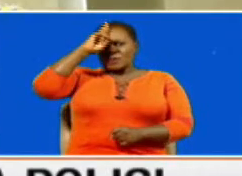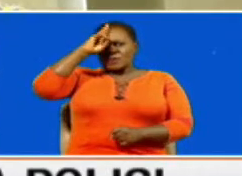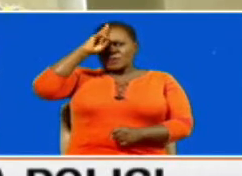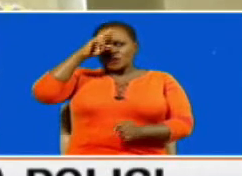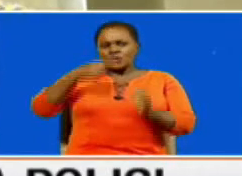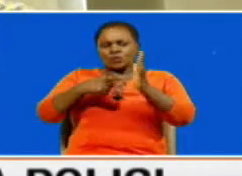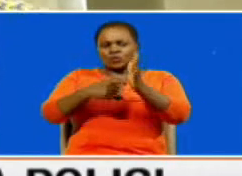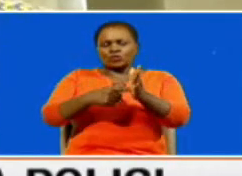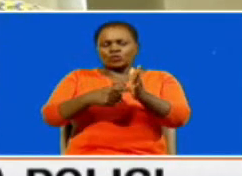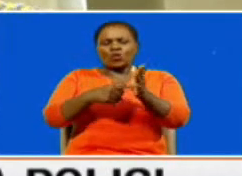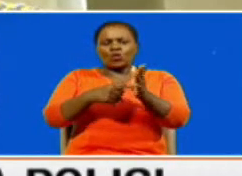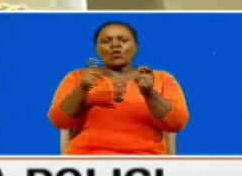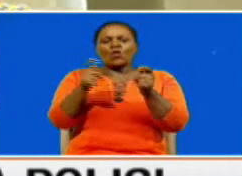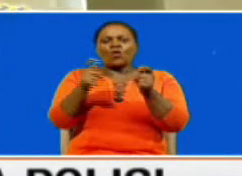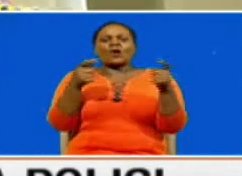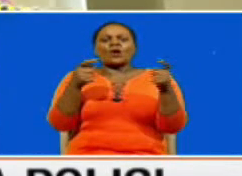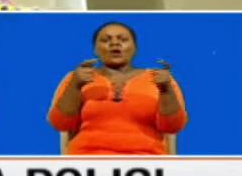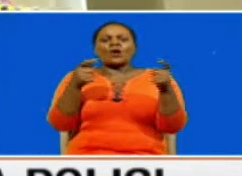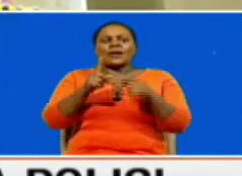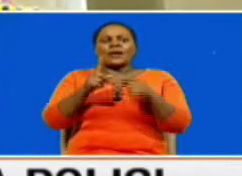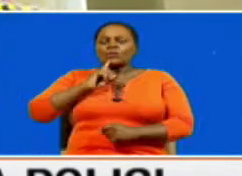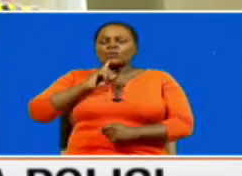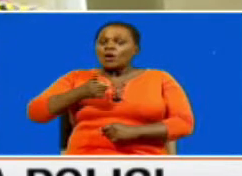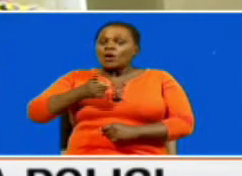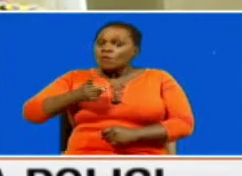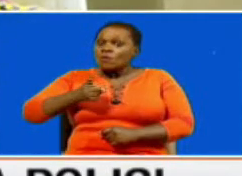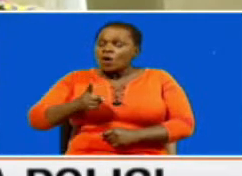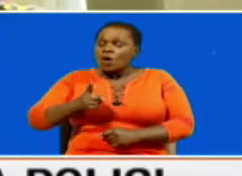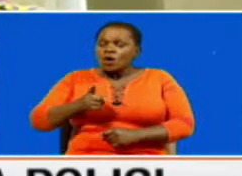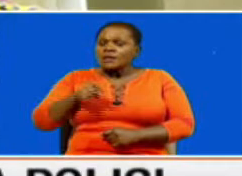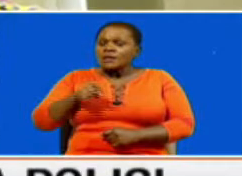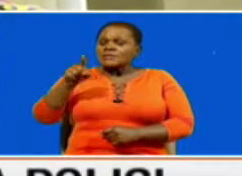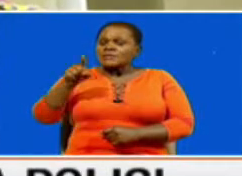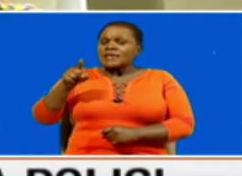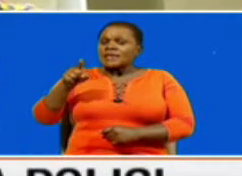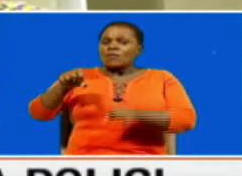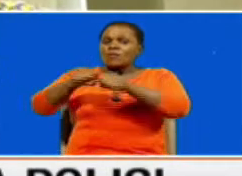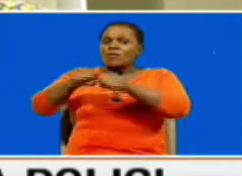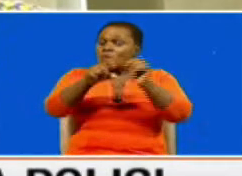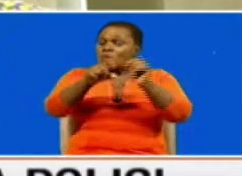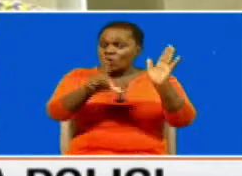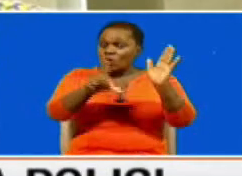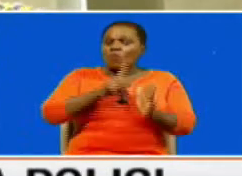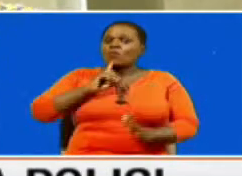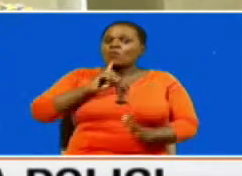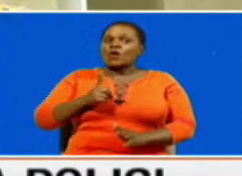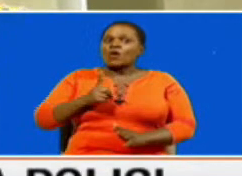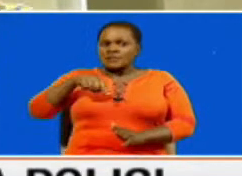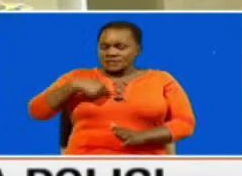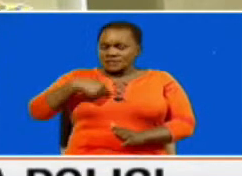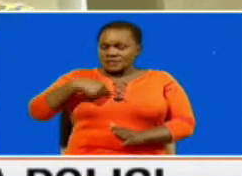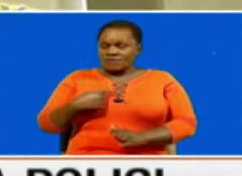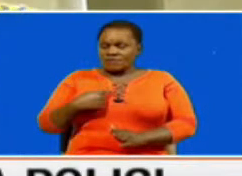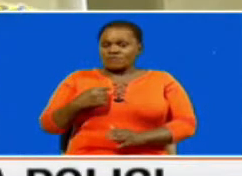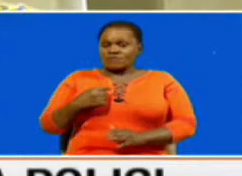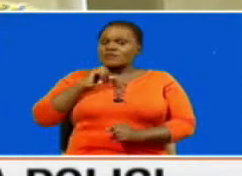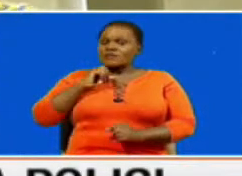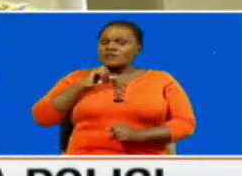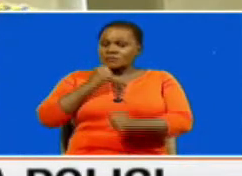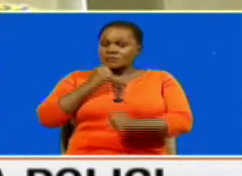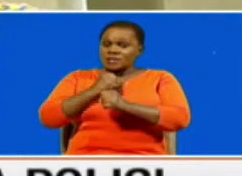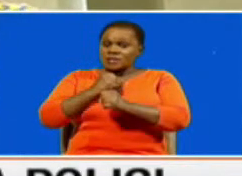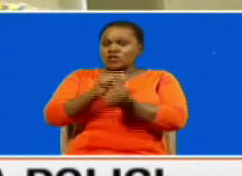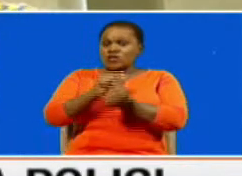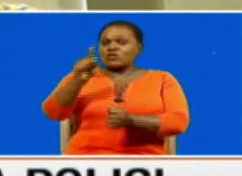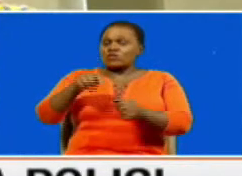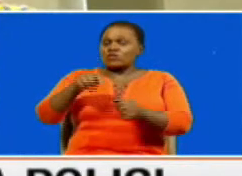showed restraint, but cautioning the ones who deliberately broke the law that we shall deal with them